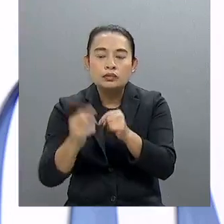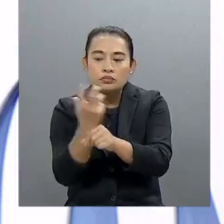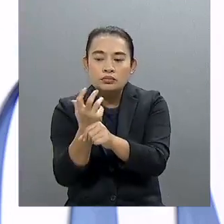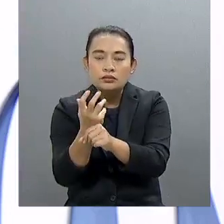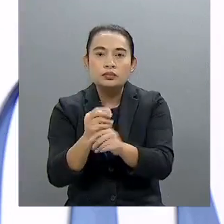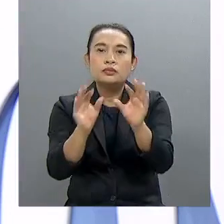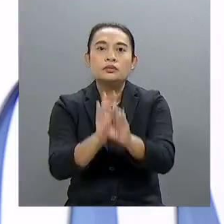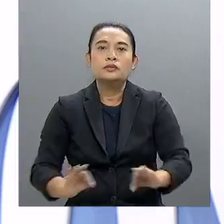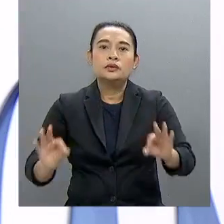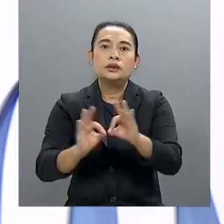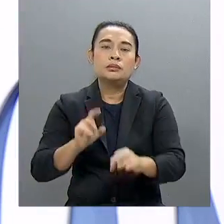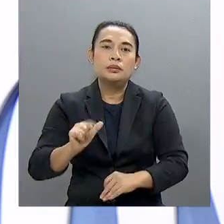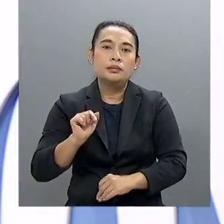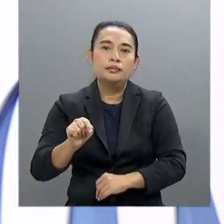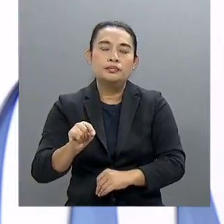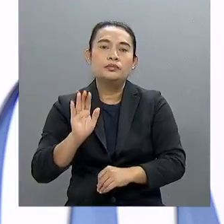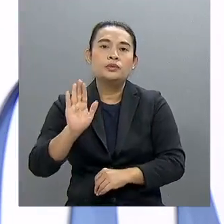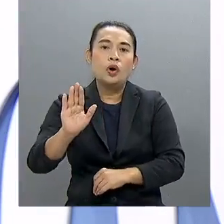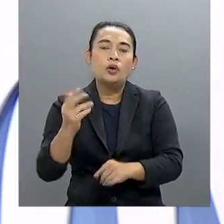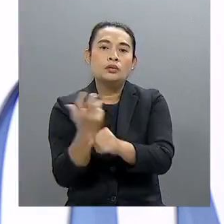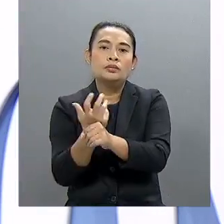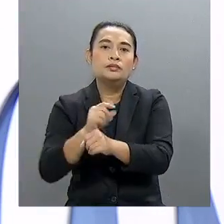คะและนอกจากนี้นะคะในส่วนของสภาผู้ชมและผู้ฟังรายการซึ่งถือเป็นอีกหนึ่งเสาหลักของสถานีโทรทัศน์Thai PBS